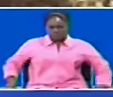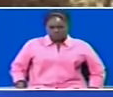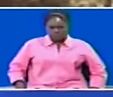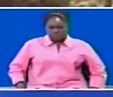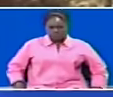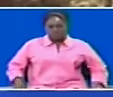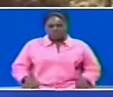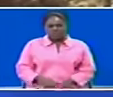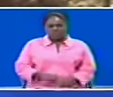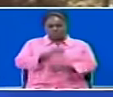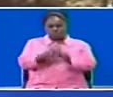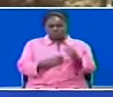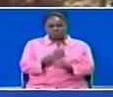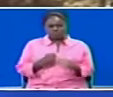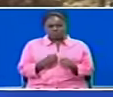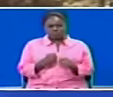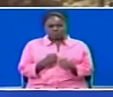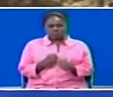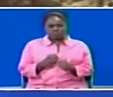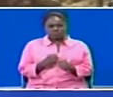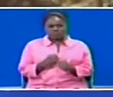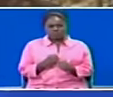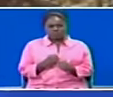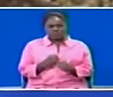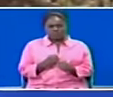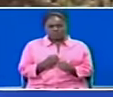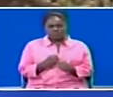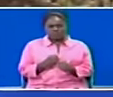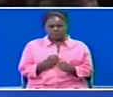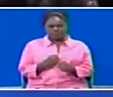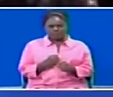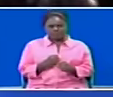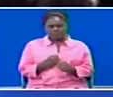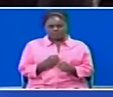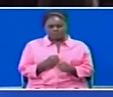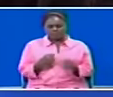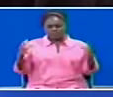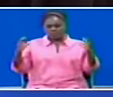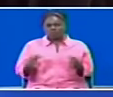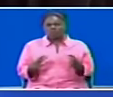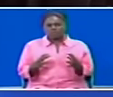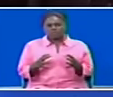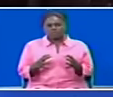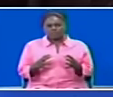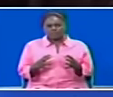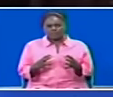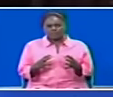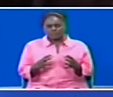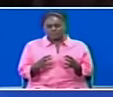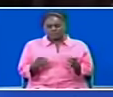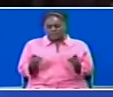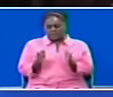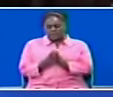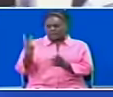nyuma, akatufunga na kamba alafu akatasegenge, wakatufunga nazo mpaka mguu. Wakazi wa eneo hilo wakiongozwa na mbunge wa Maragwa